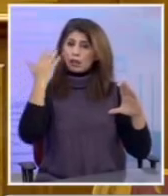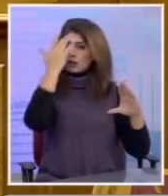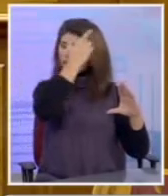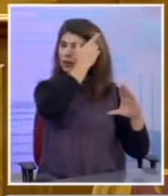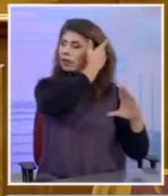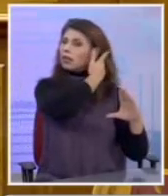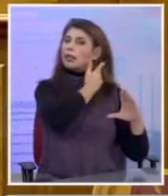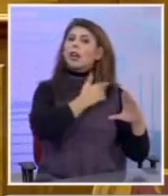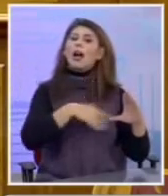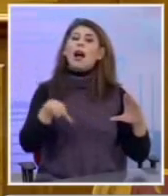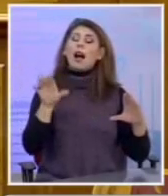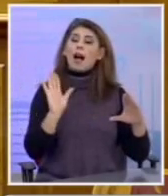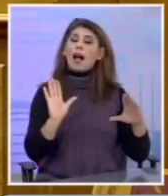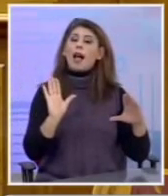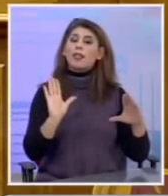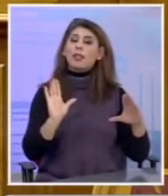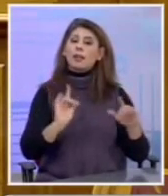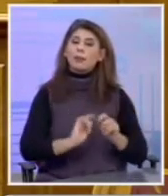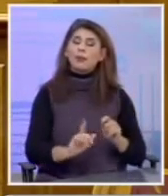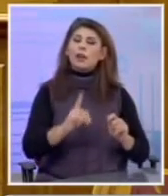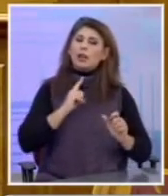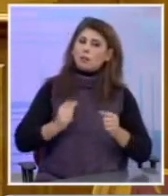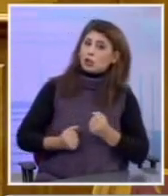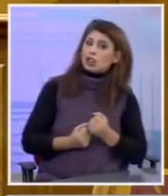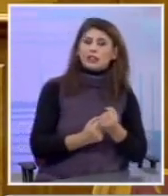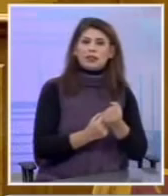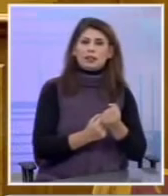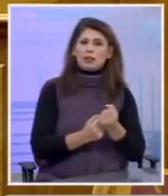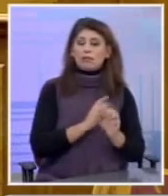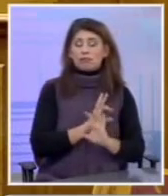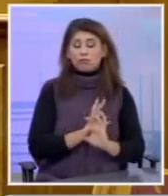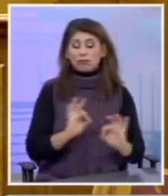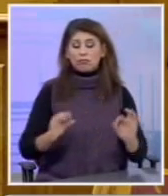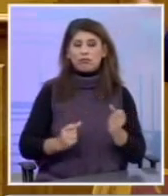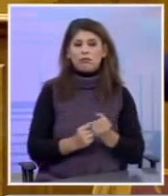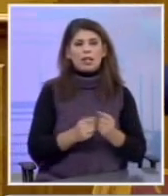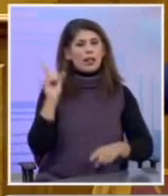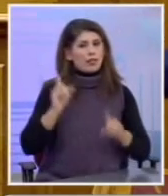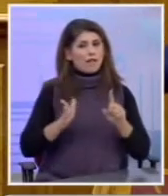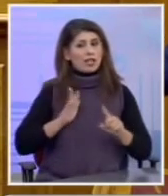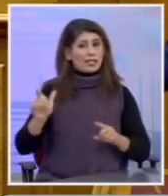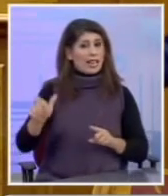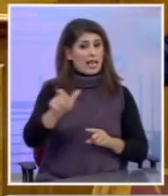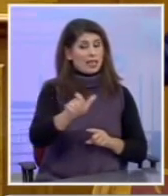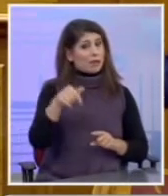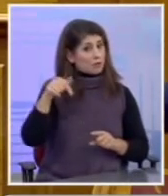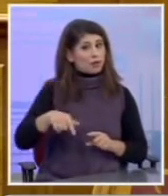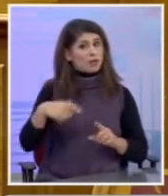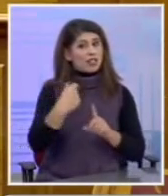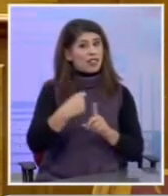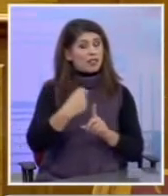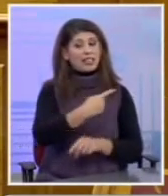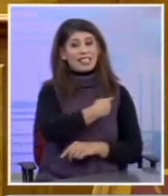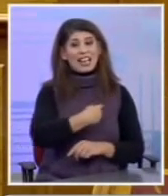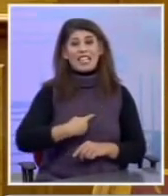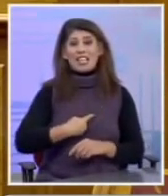αν δεν υποκινούσαν, υποστήριζαν στα σίγουρα διάφορα στελέχη σας που σήμερα μάλιστα διεκδικούν και την αρχηγία